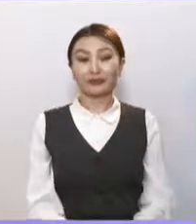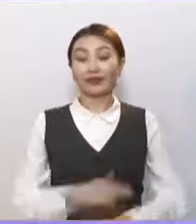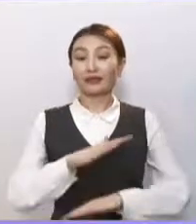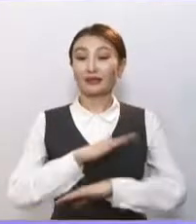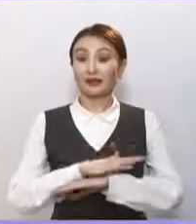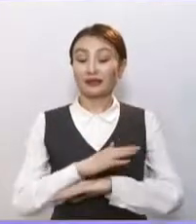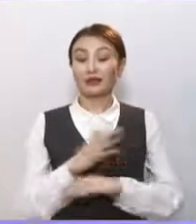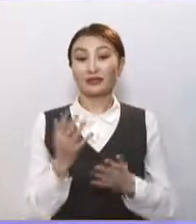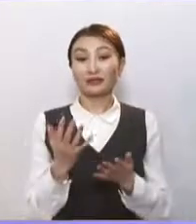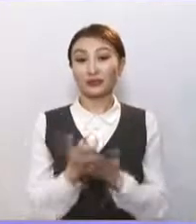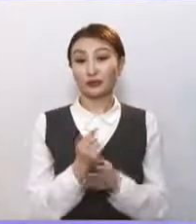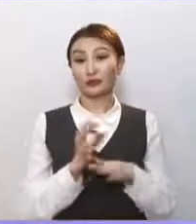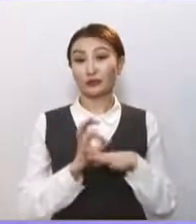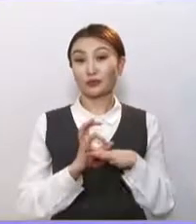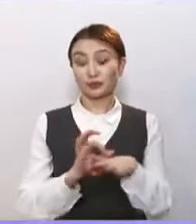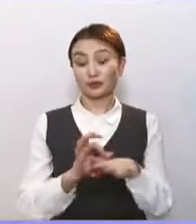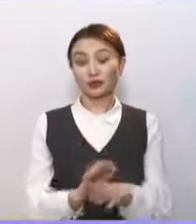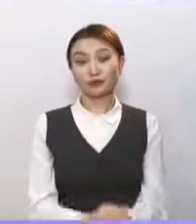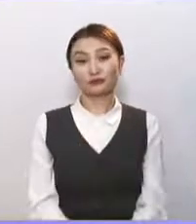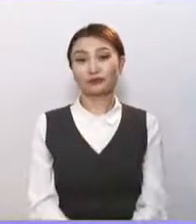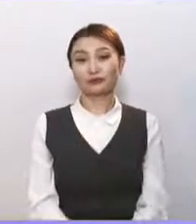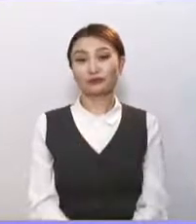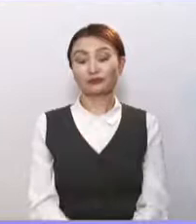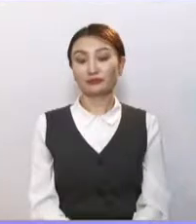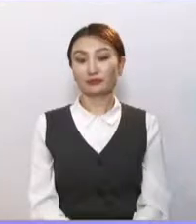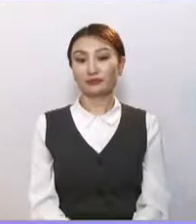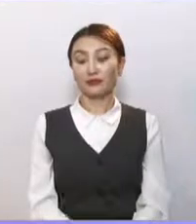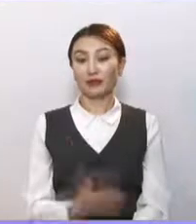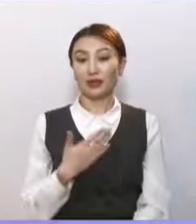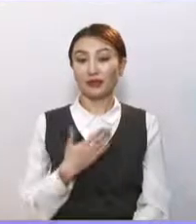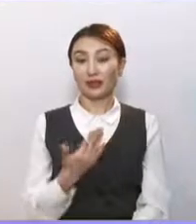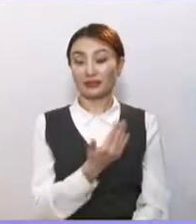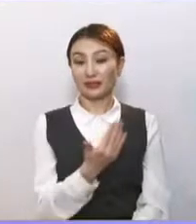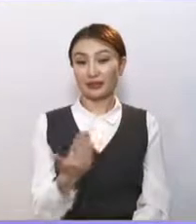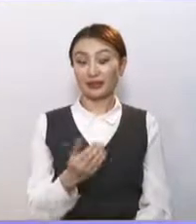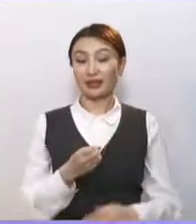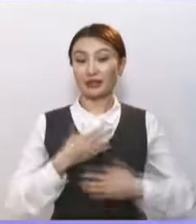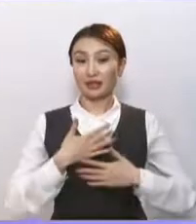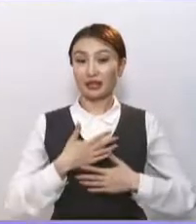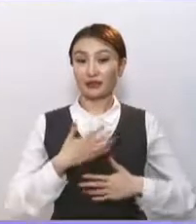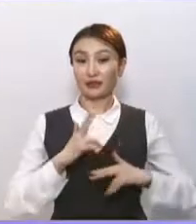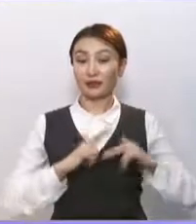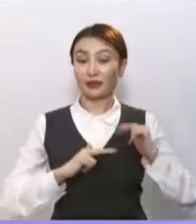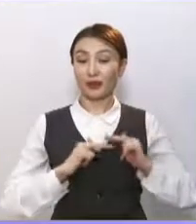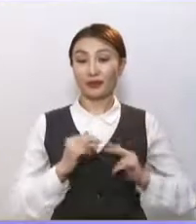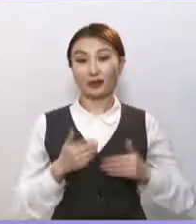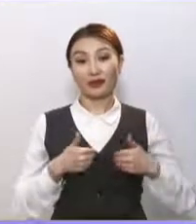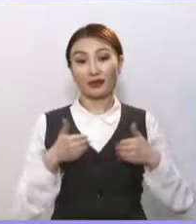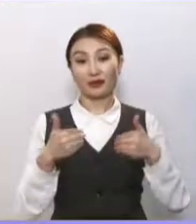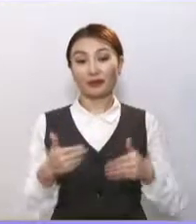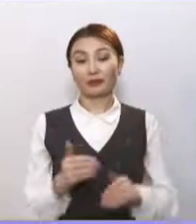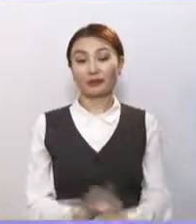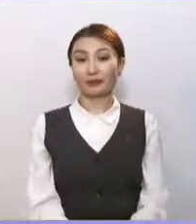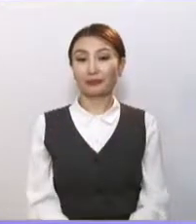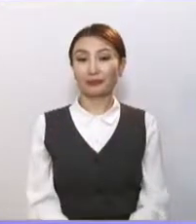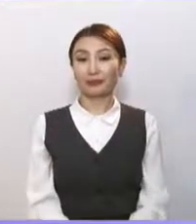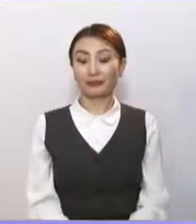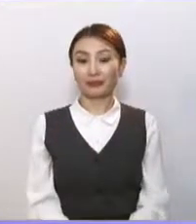Сабагыбыз ийгиликтүү өтсүн. Мен силерге жагымдуу маанай каалайм.